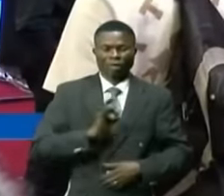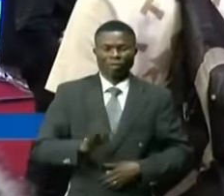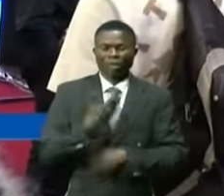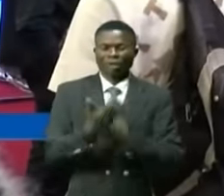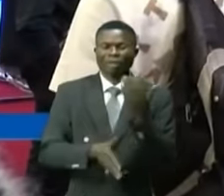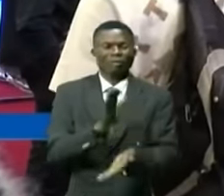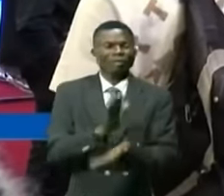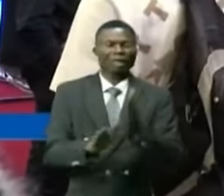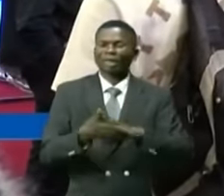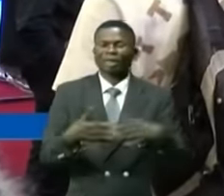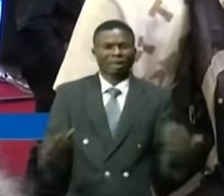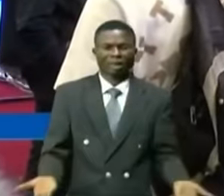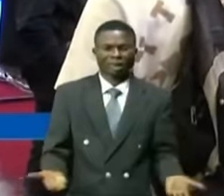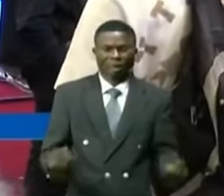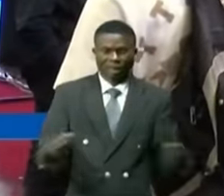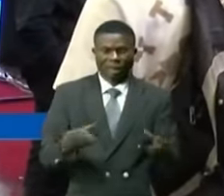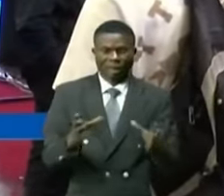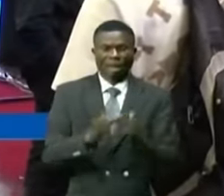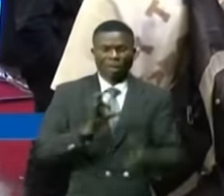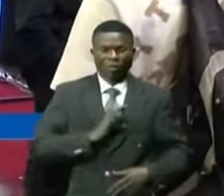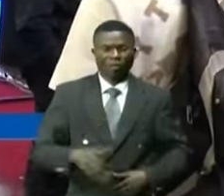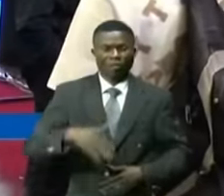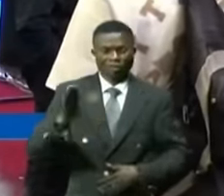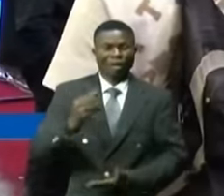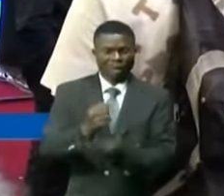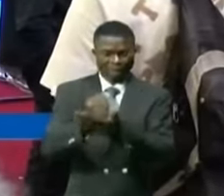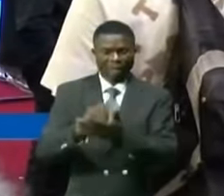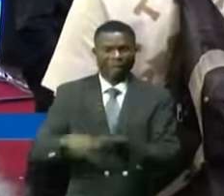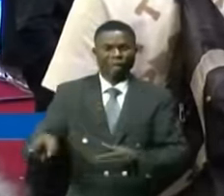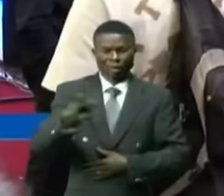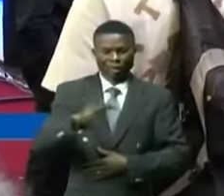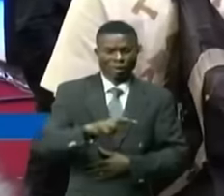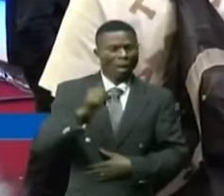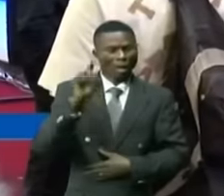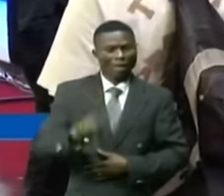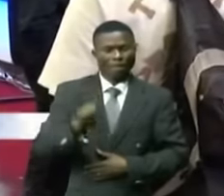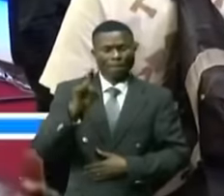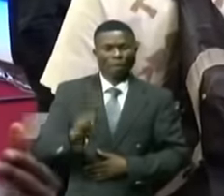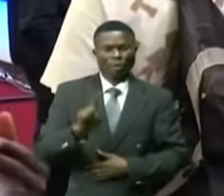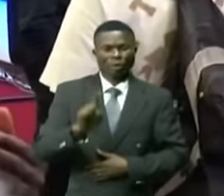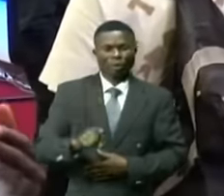dynamique. Avec Fativa, ils ont permis que non. Ils ont besoin de